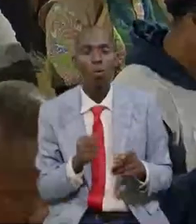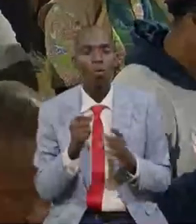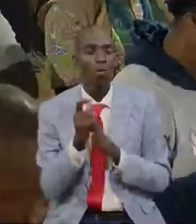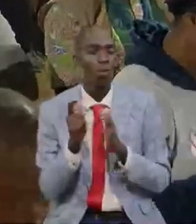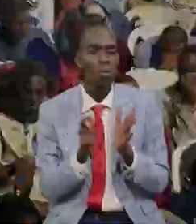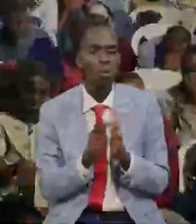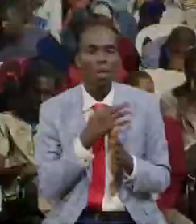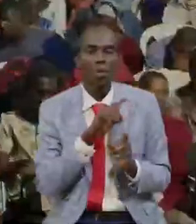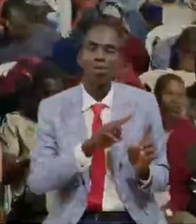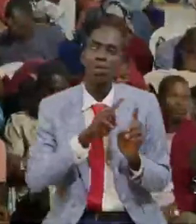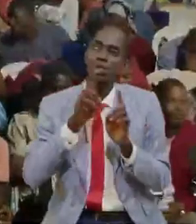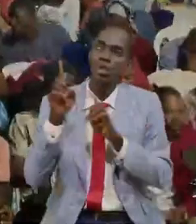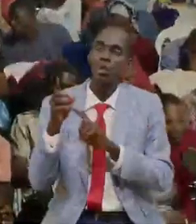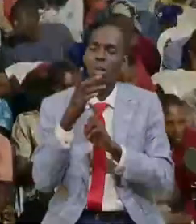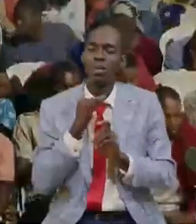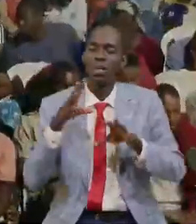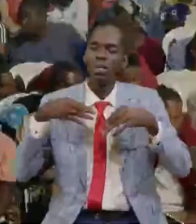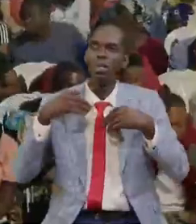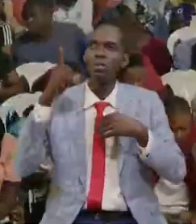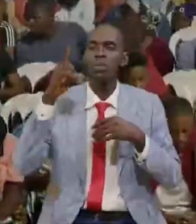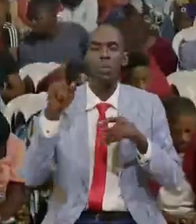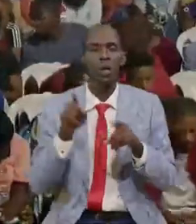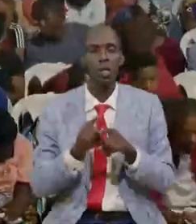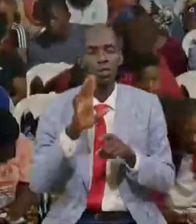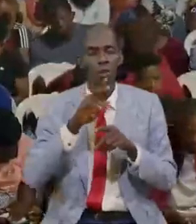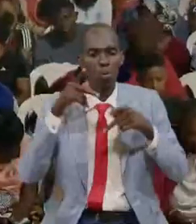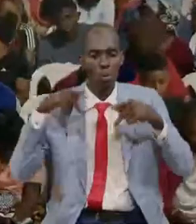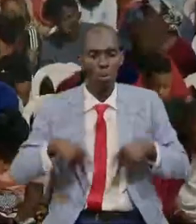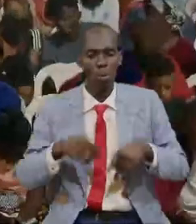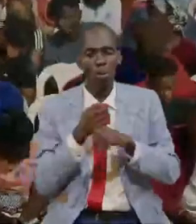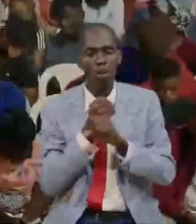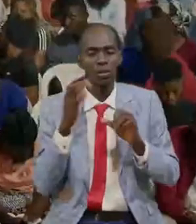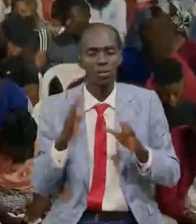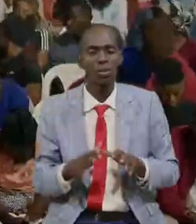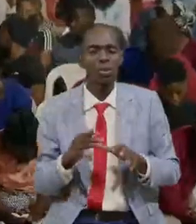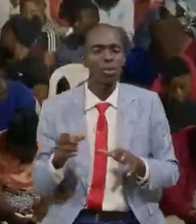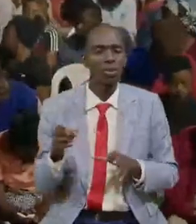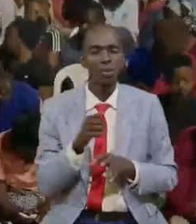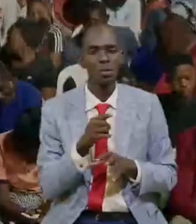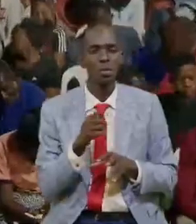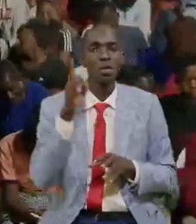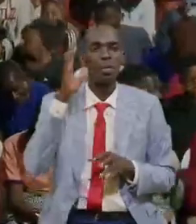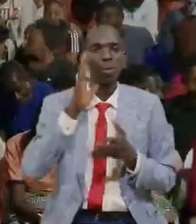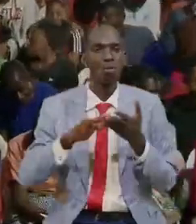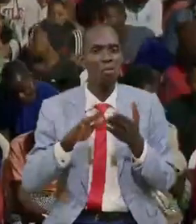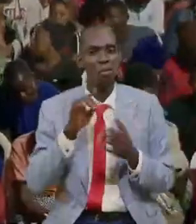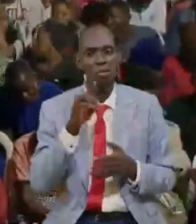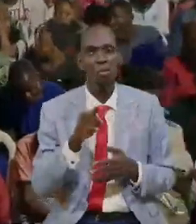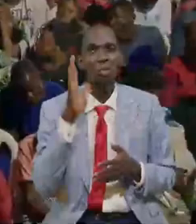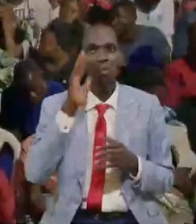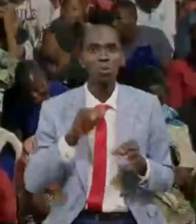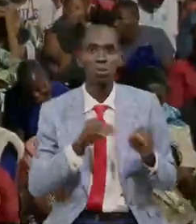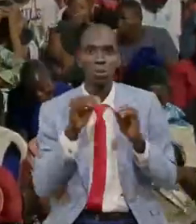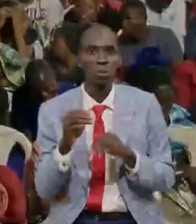l'ancien Seigneur, vous venez recevoir le Seigneur comme votre sauveur personnel. Il va entrer, il va vous pardonner, il va vous